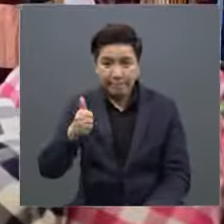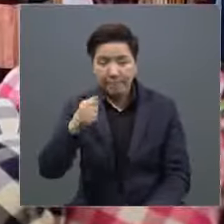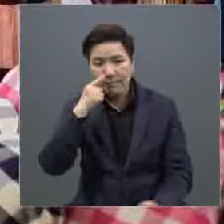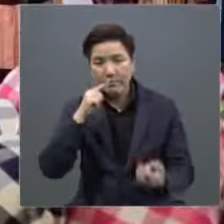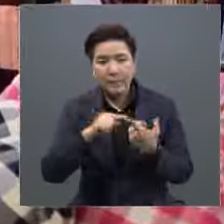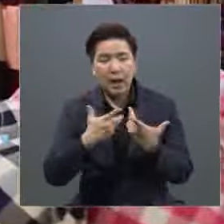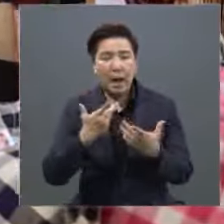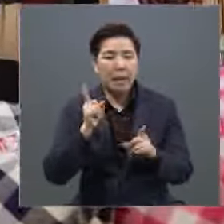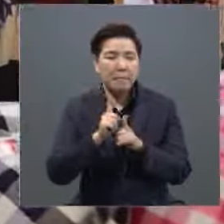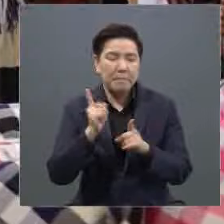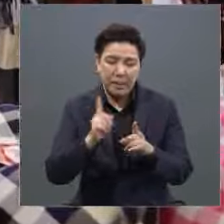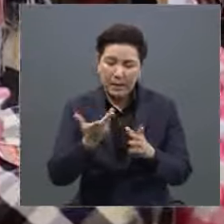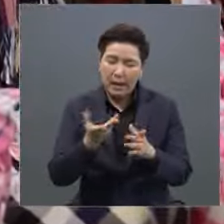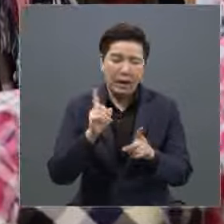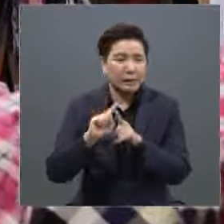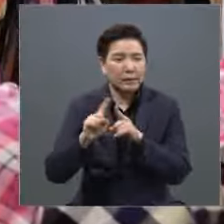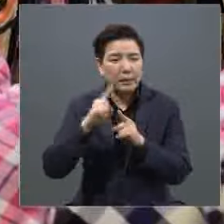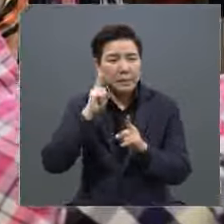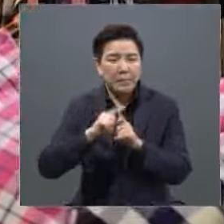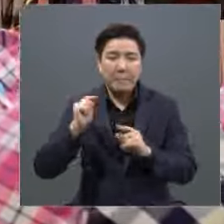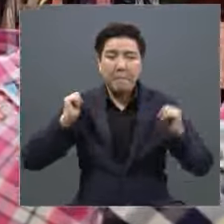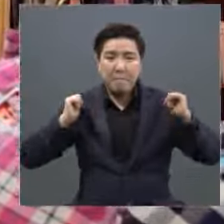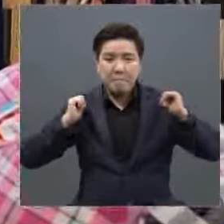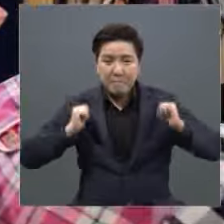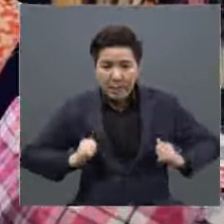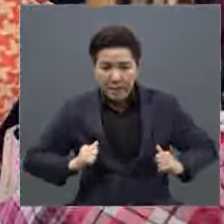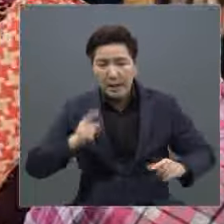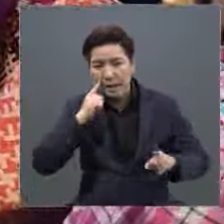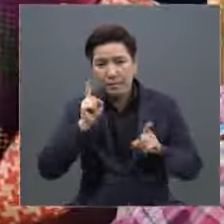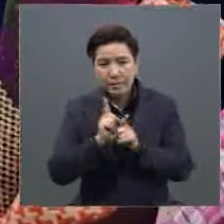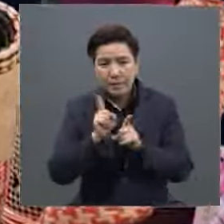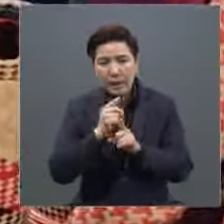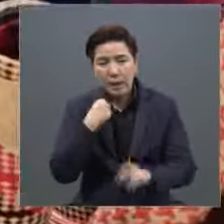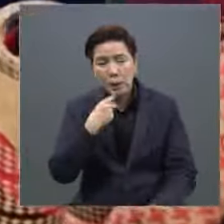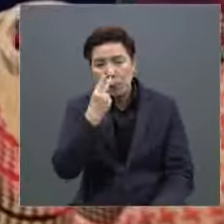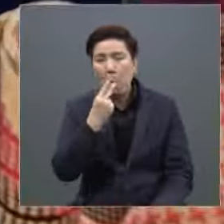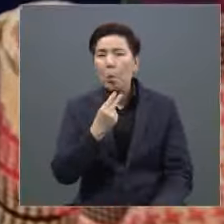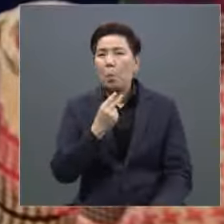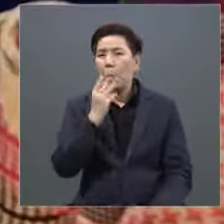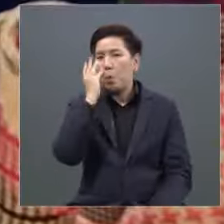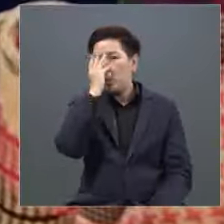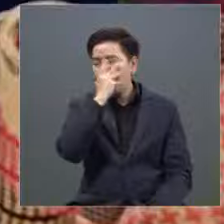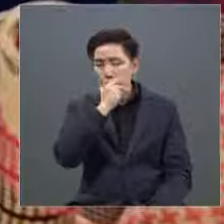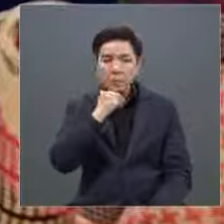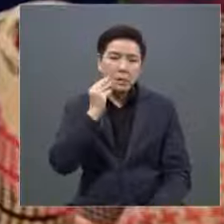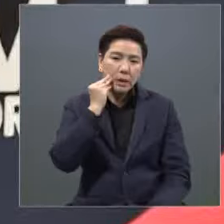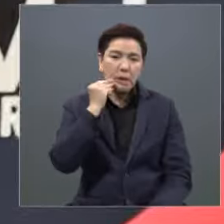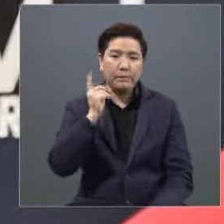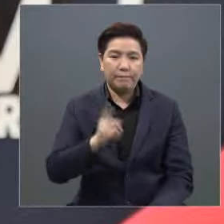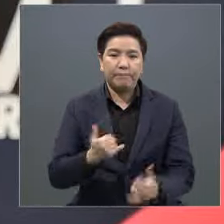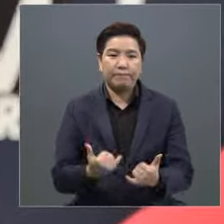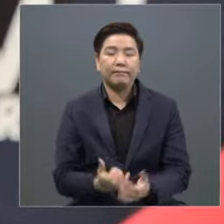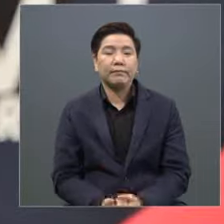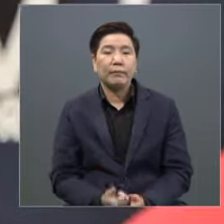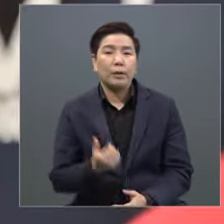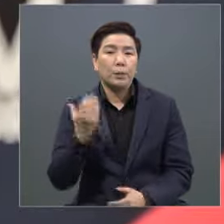แบ็กนะคะหรือว่าจะเป็นกระเป๋าเป้นะคะที่ทำให้มาออกมาแล้วก็ดูร่วมสมัยมากขึ้น